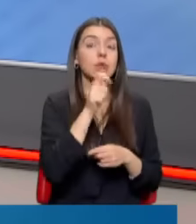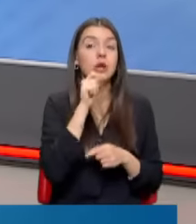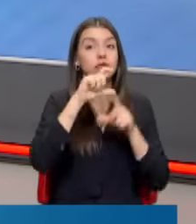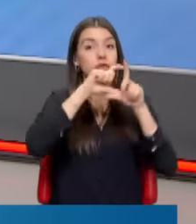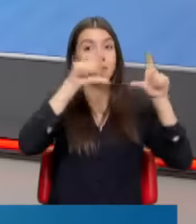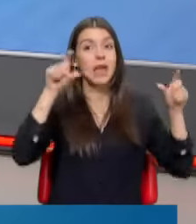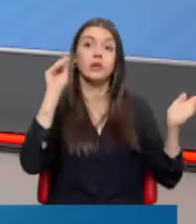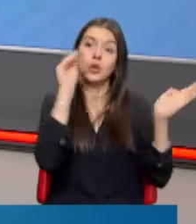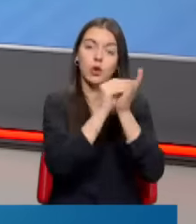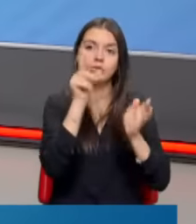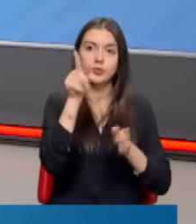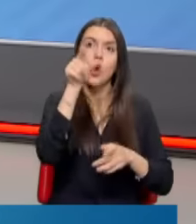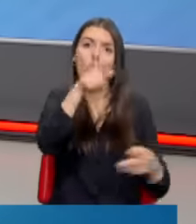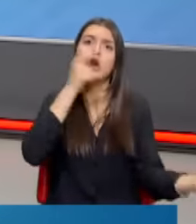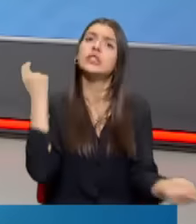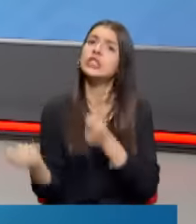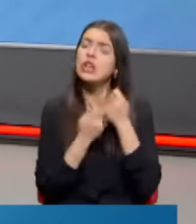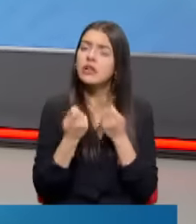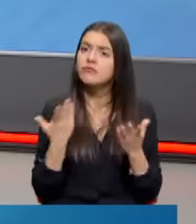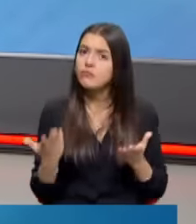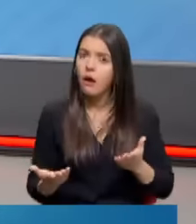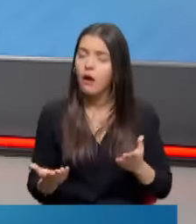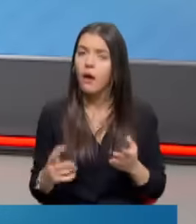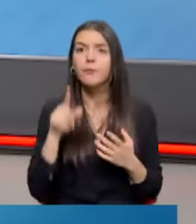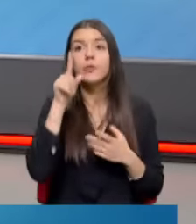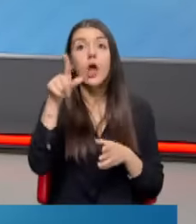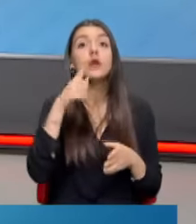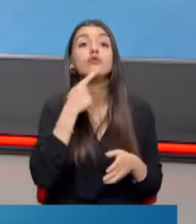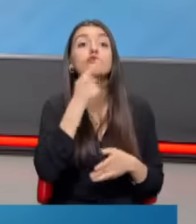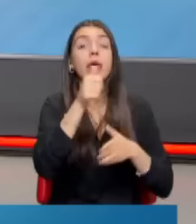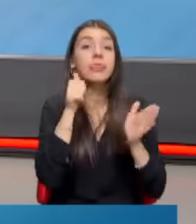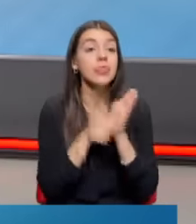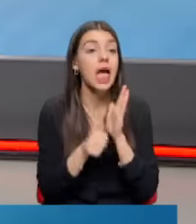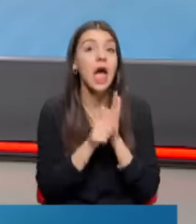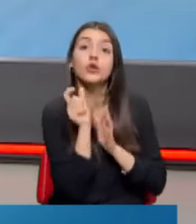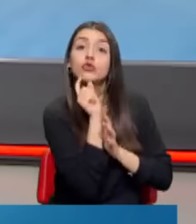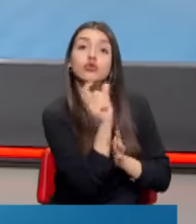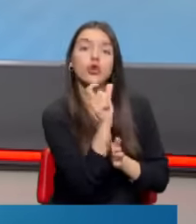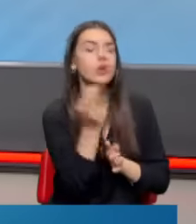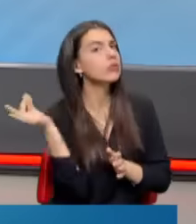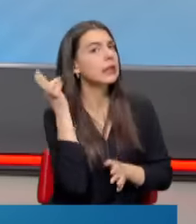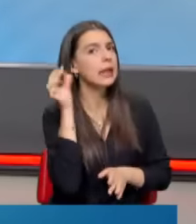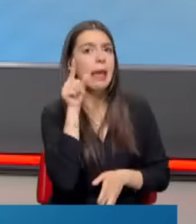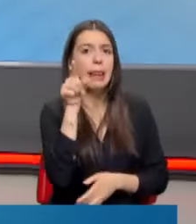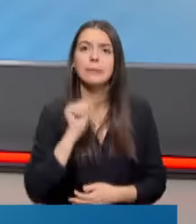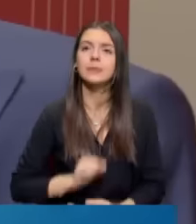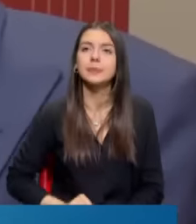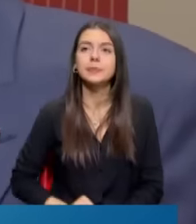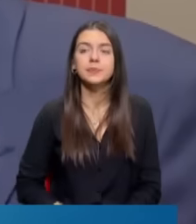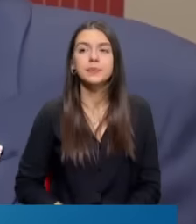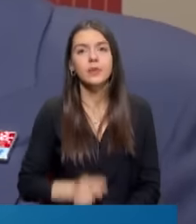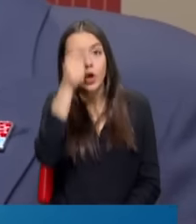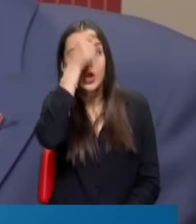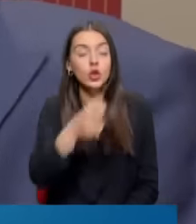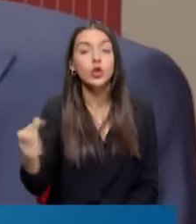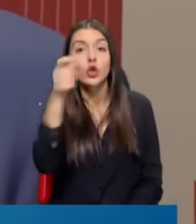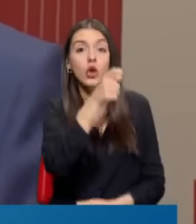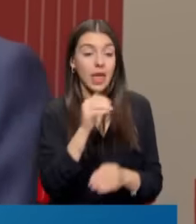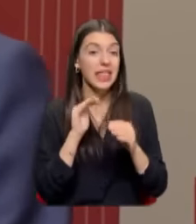aktarıyor. Hadi gelin o çalıştaya ve söylenen tarihi sözlere kulak verelim. Türkiye'nin